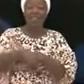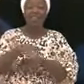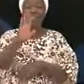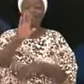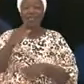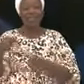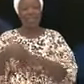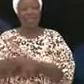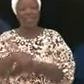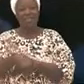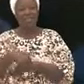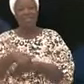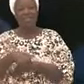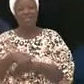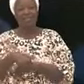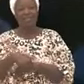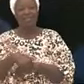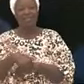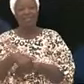soirée